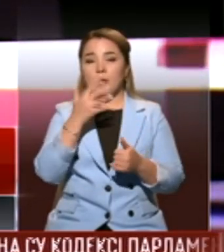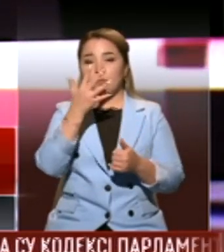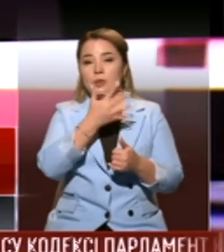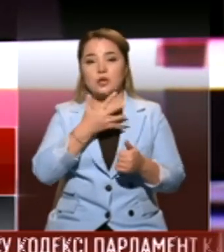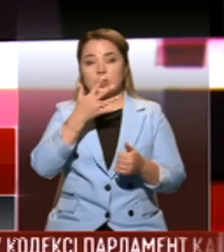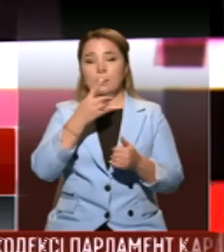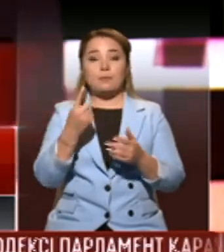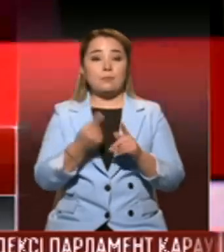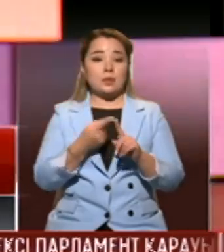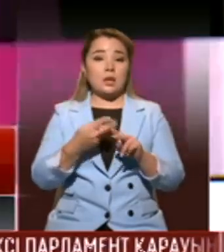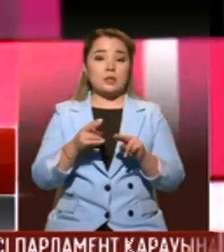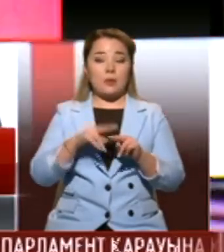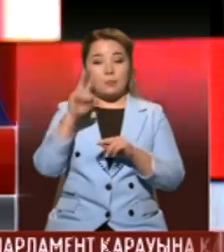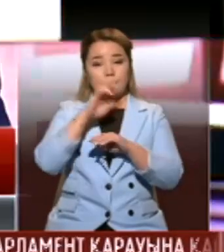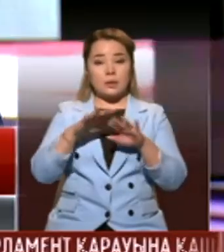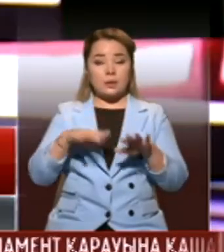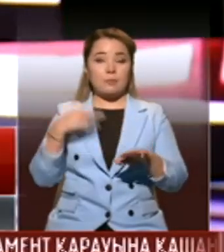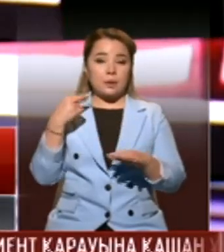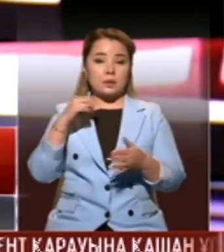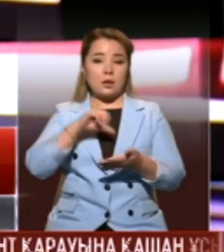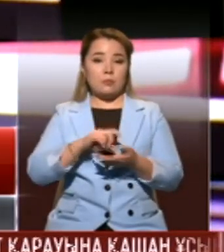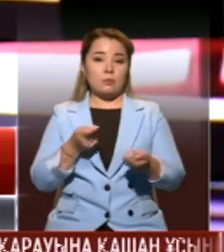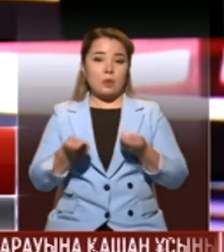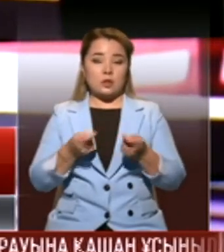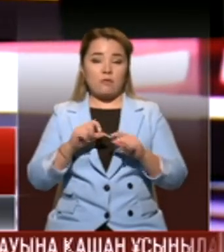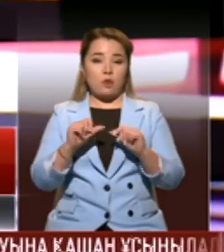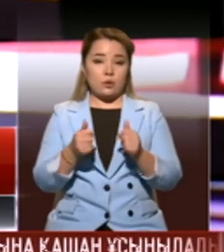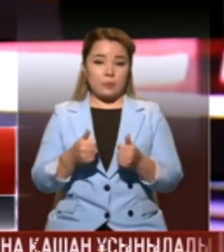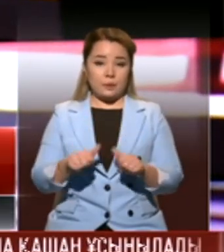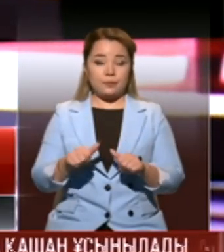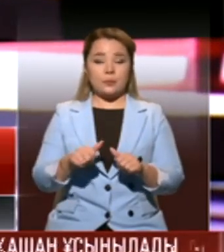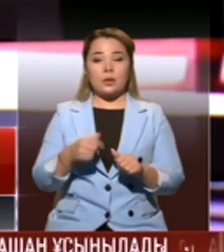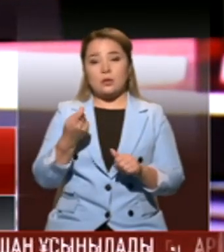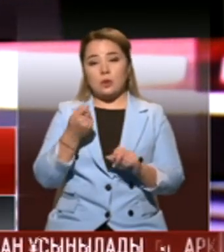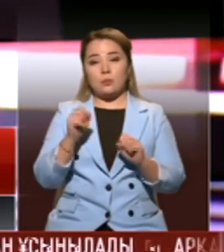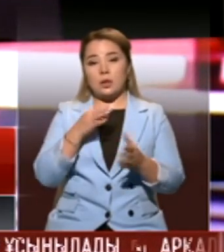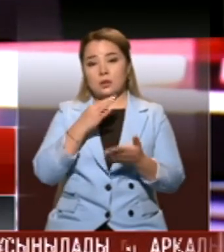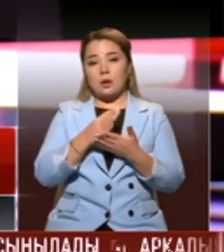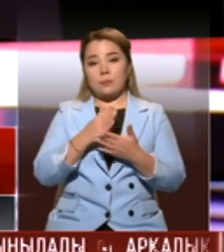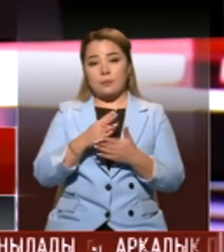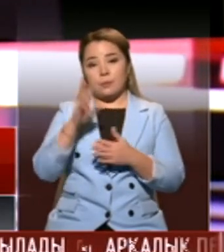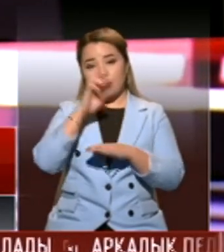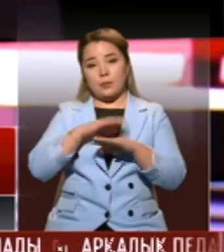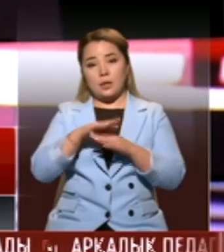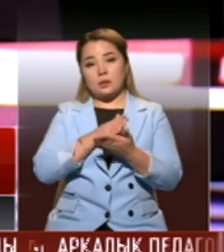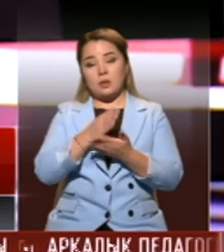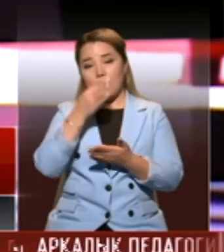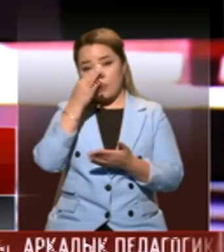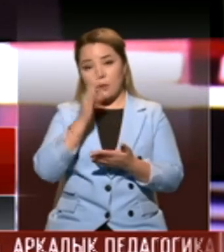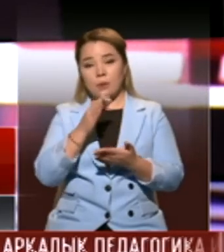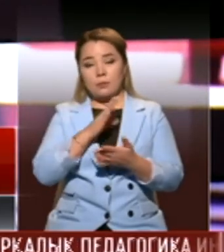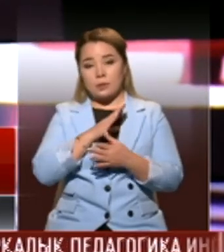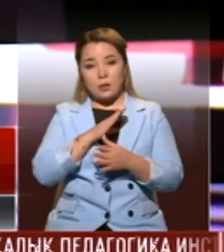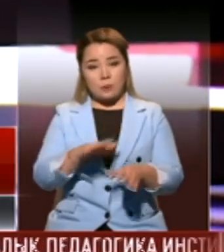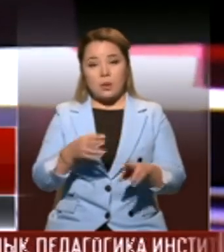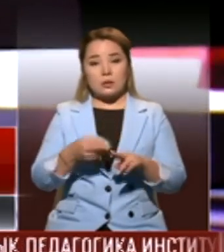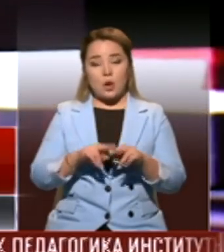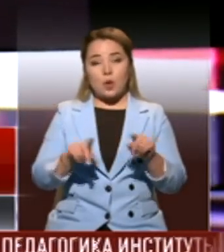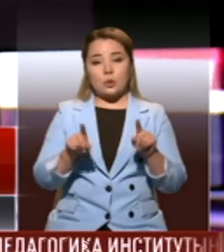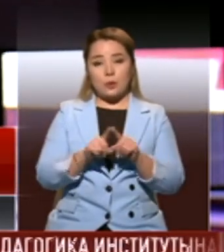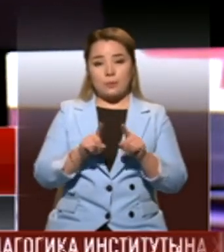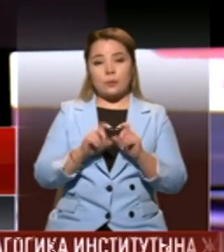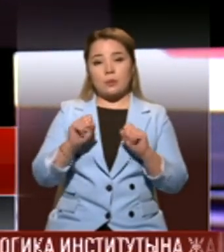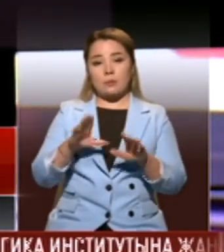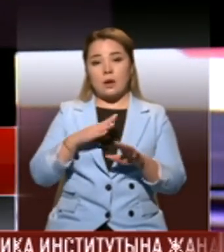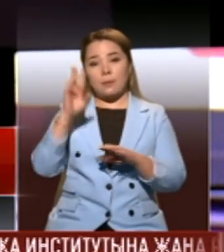біз біріншіден біздің мемлекетіміз президенттік басқару формасы. Сәлде болса да мемлекеттік қызметте тәжірибесі болмаған, немесе ең болмаса енді ол